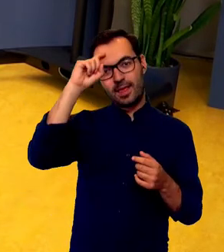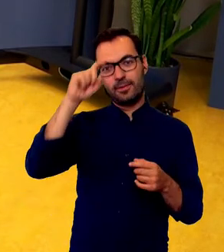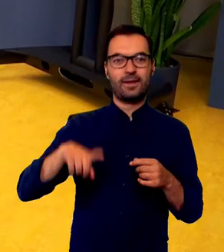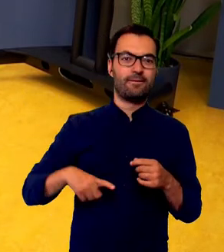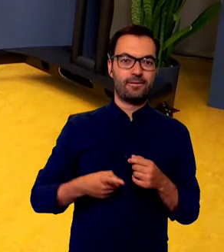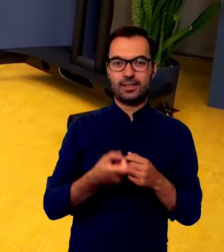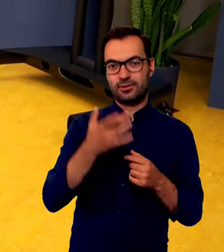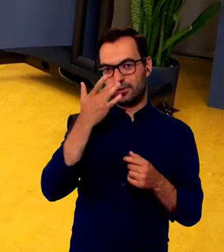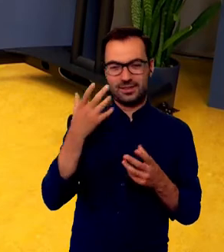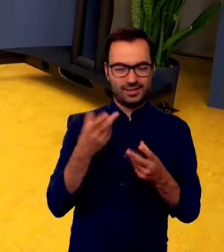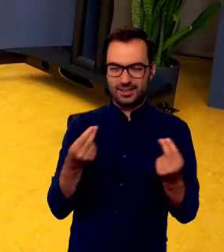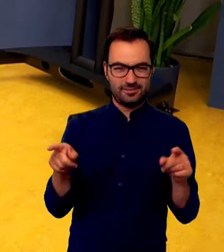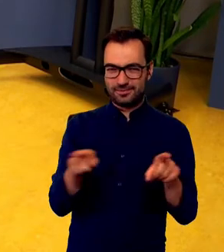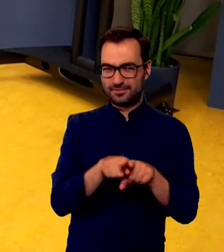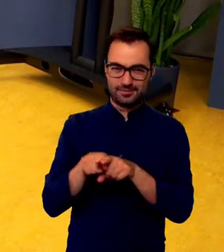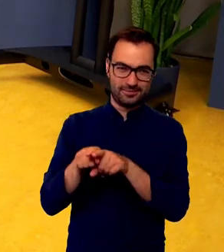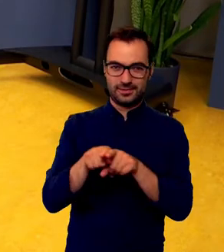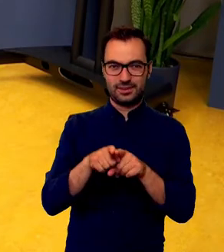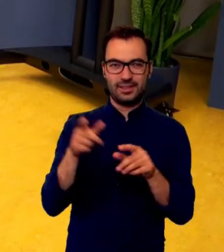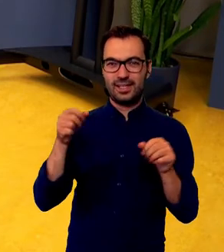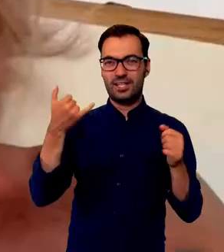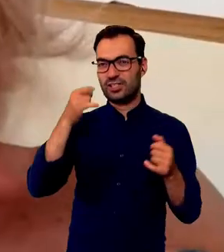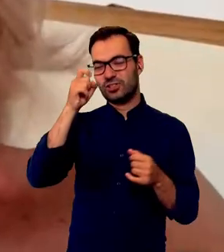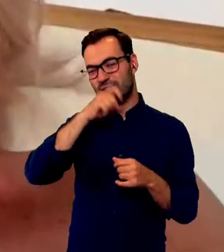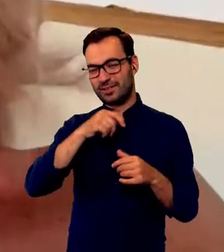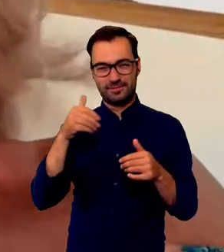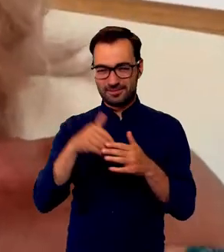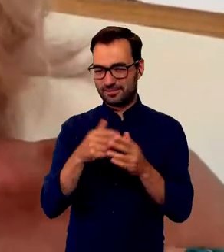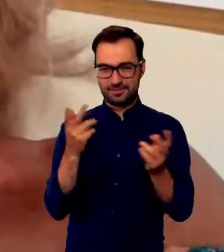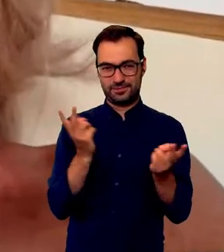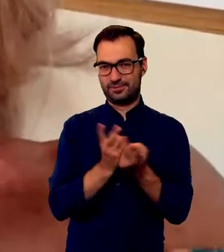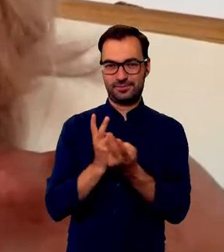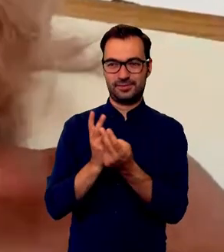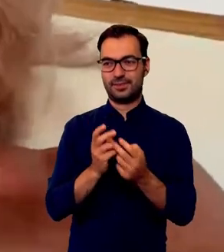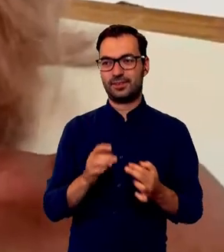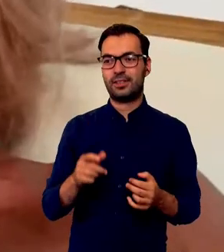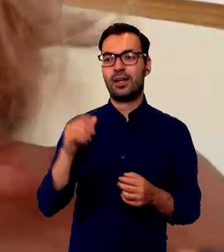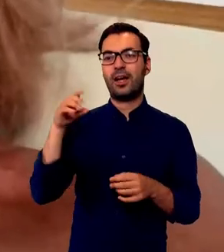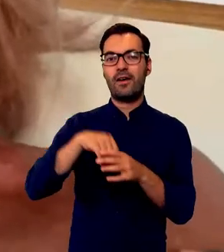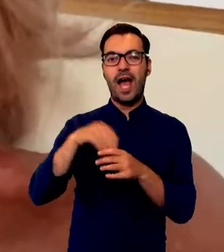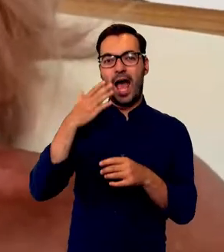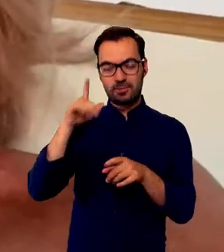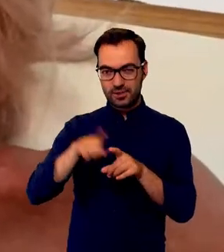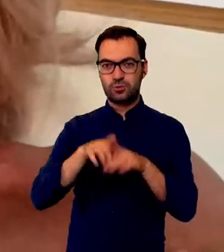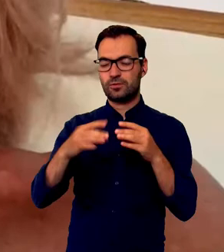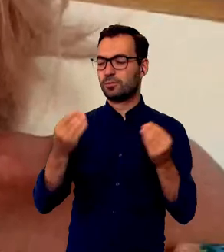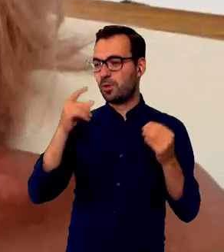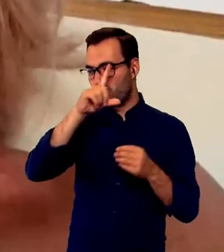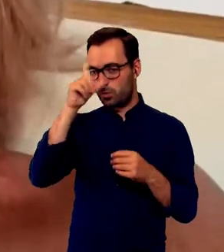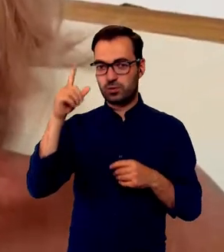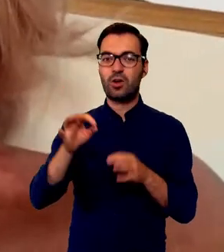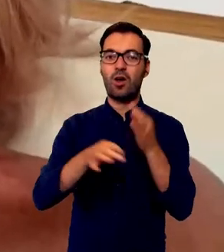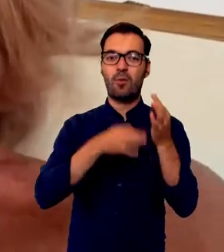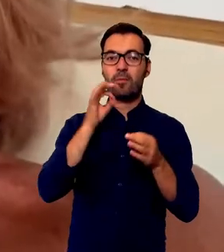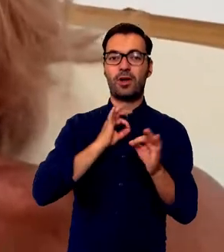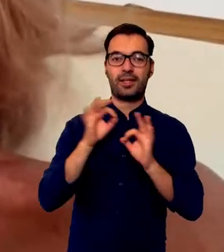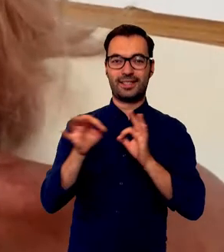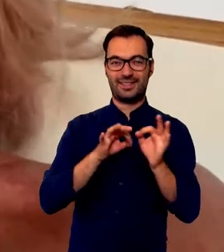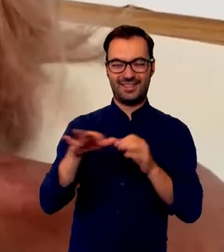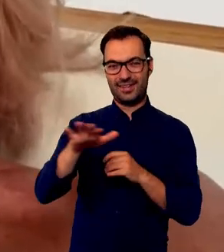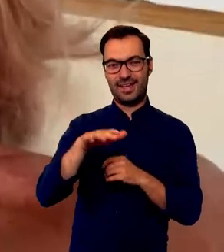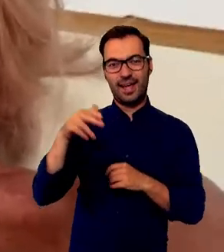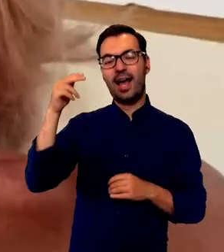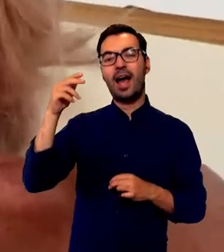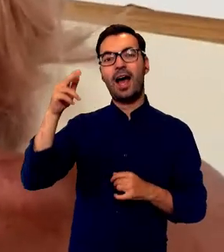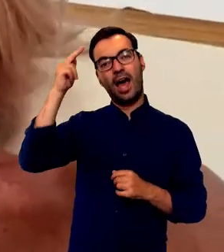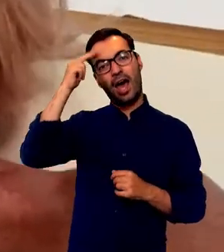Francuza, Rosjanina, Hiszpanina, Polaka. Absolutnie w niczym. Wśród nich są fantastyczni ludzie. Ja opisuję moją historię z Emiratami